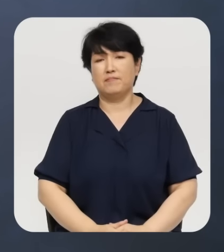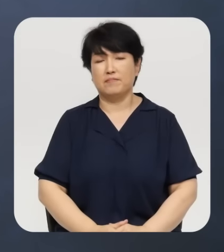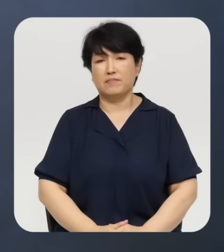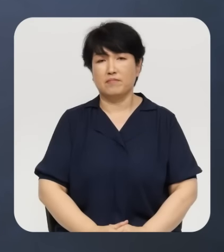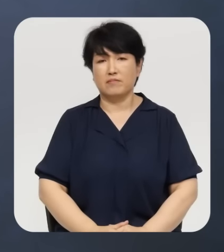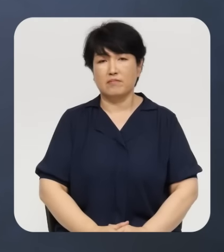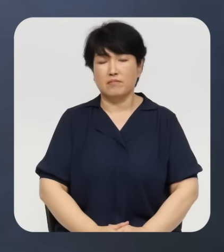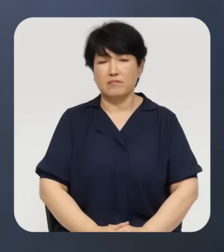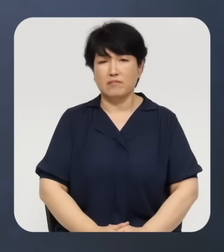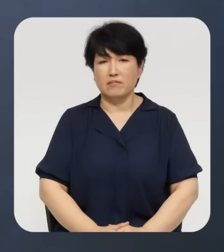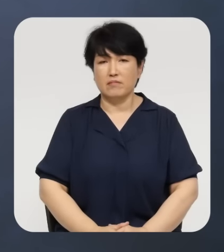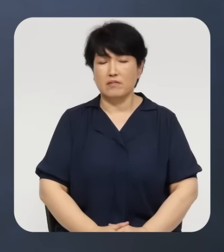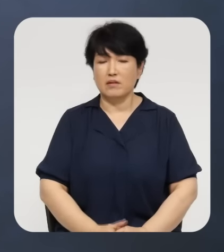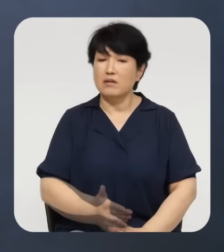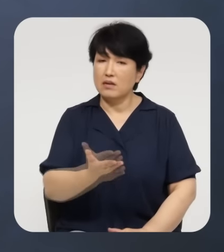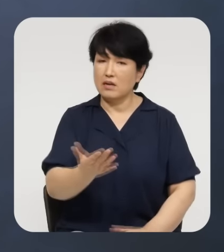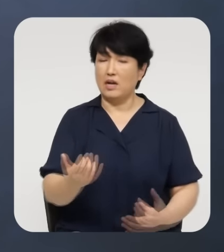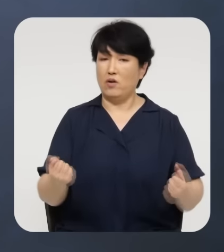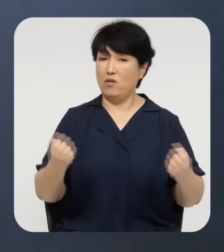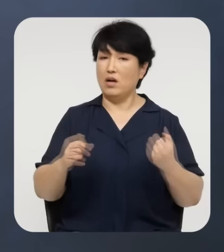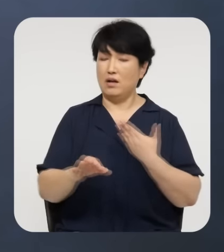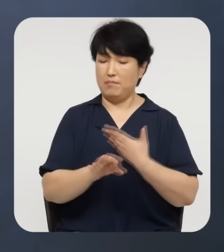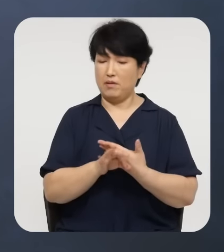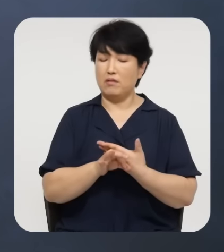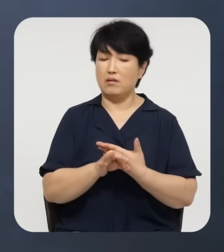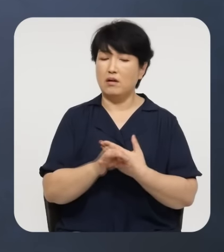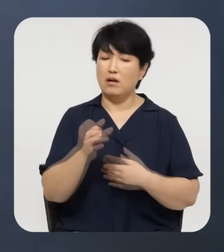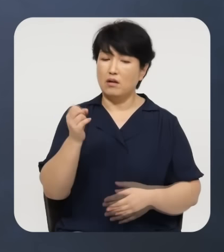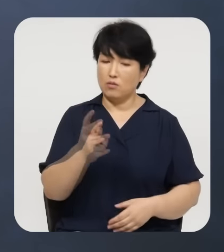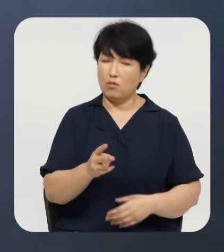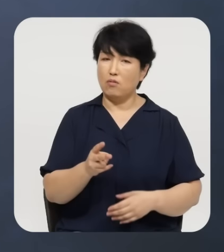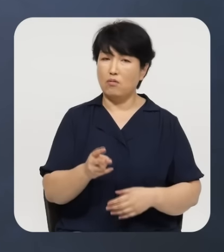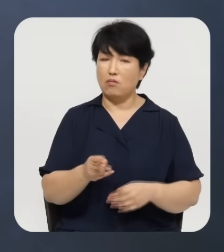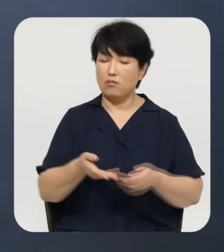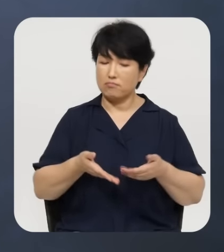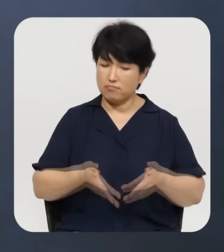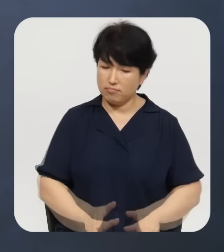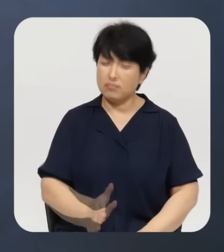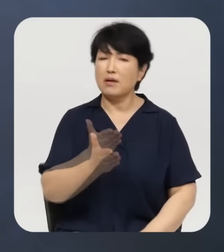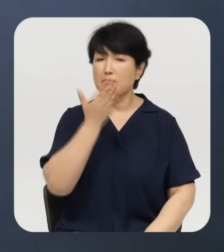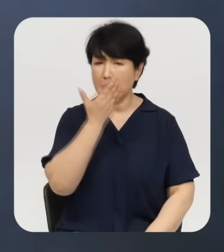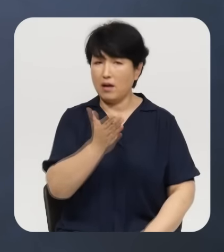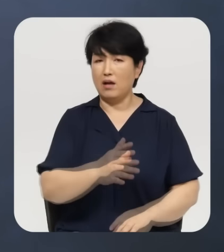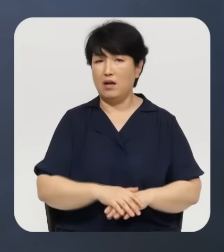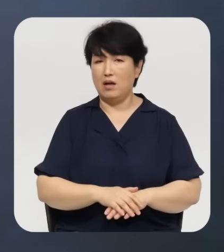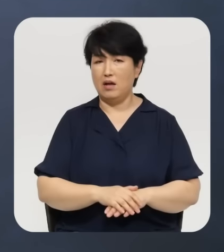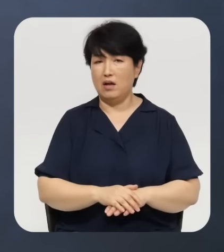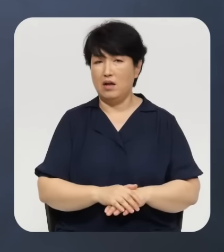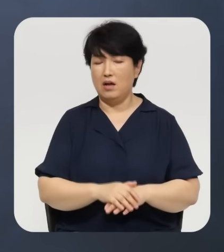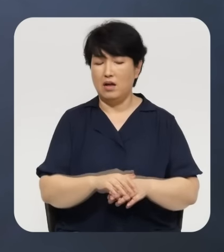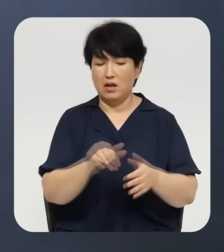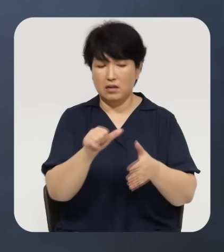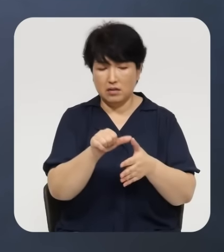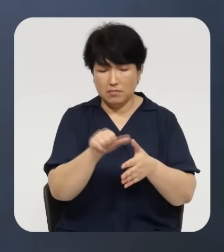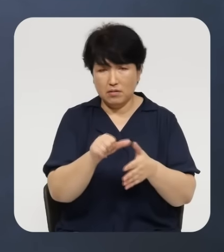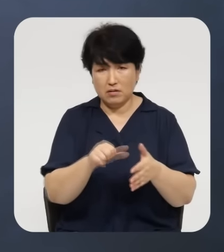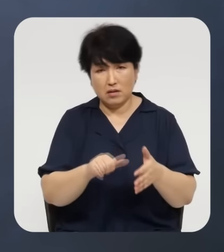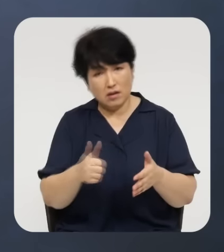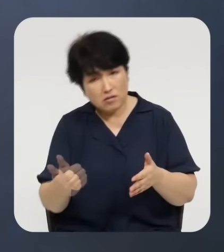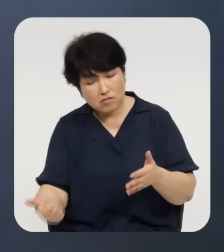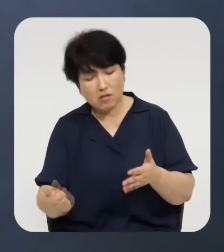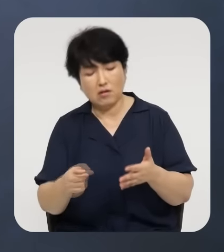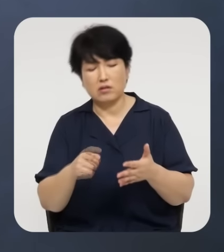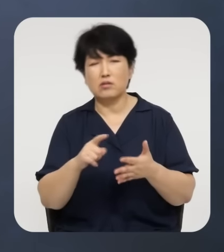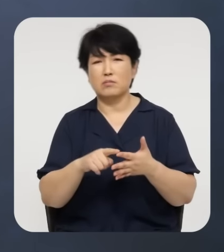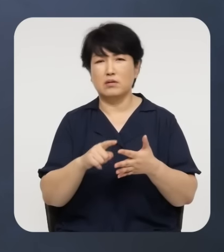그러니까 아이가 이제 물론 자기가 건강하다면 아이를 하나 낳을 수 있겠죠. 첫 애는 잃고 두 번째 애를 자기가